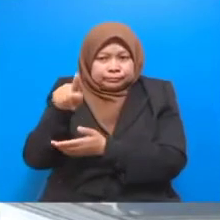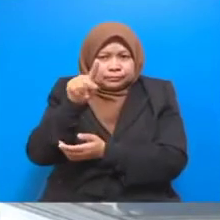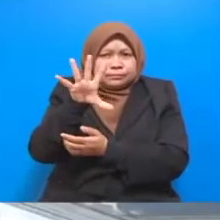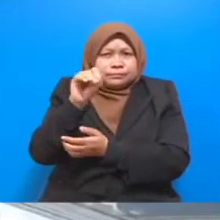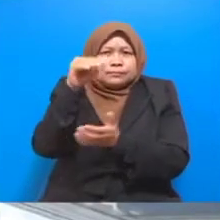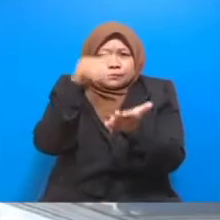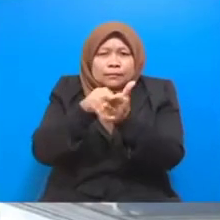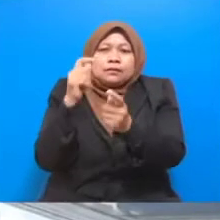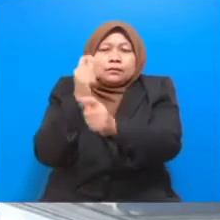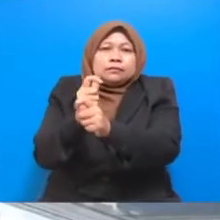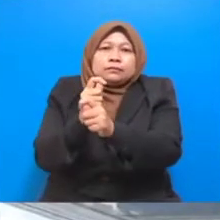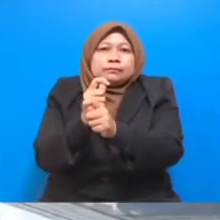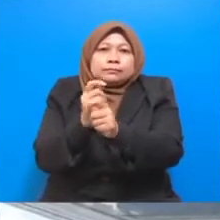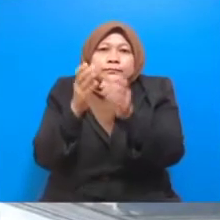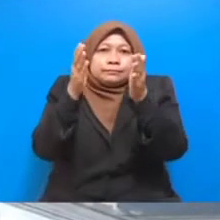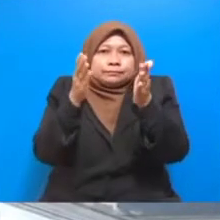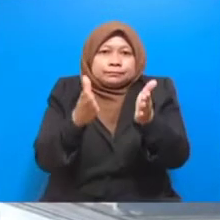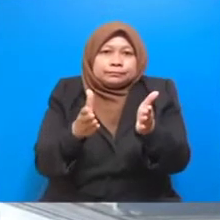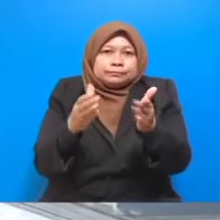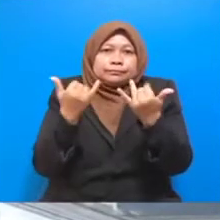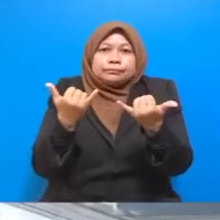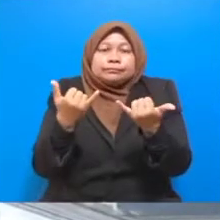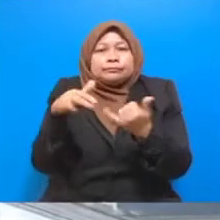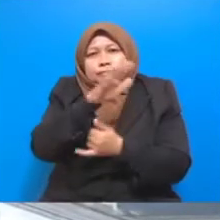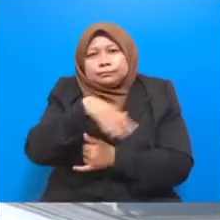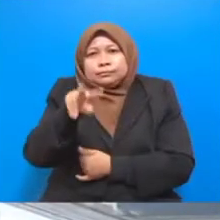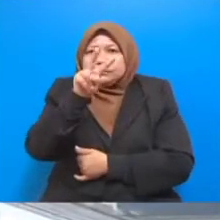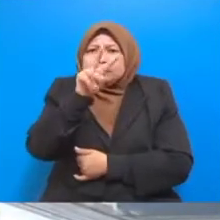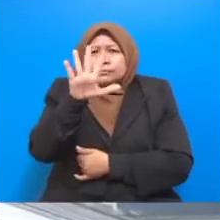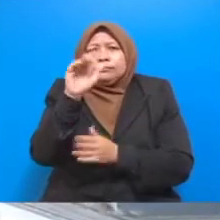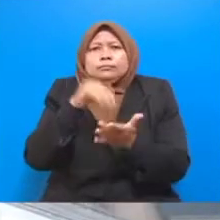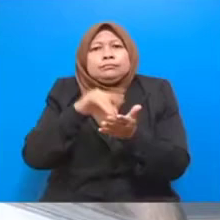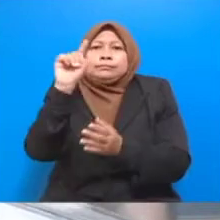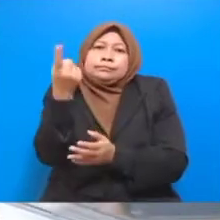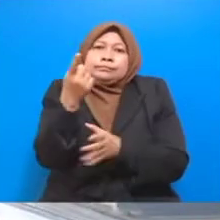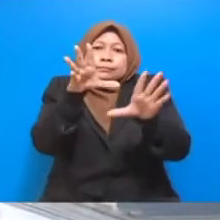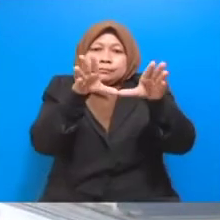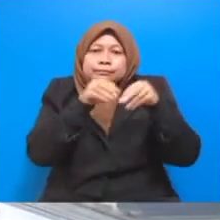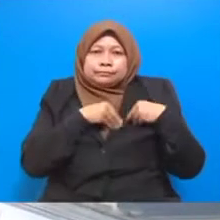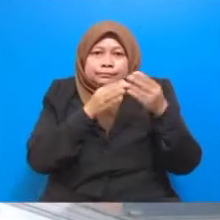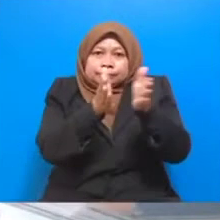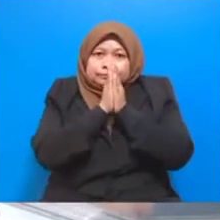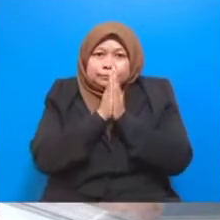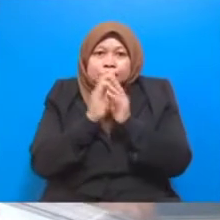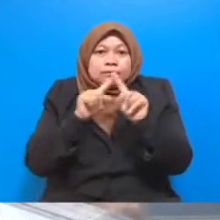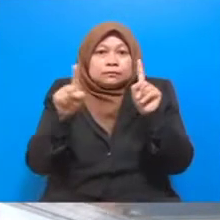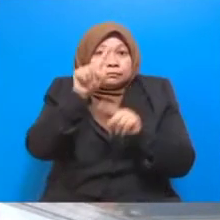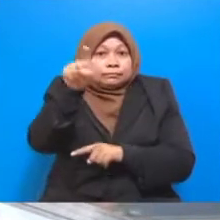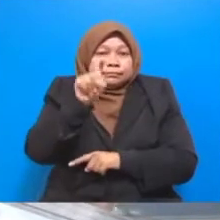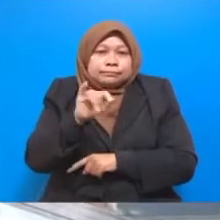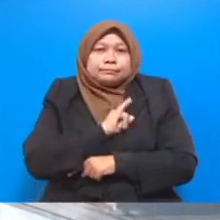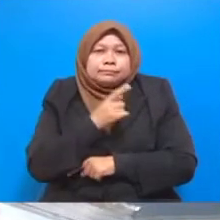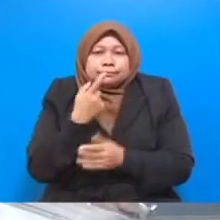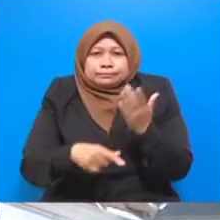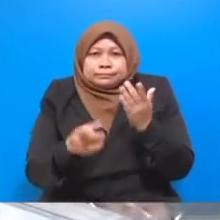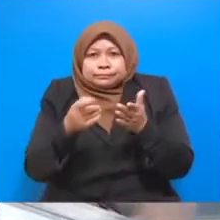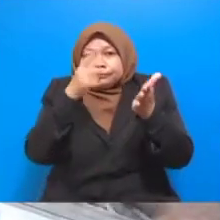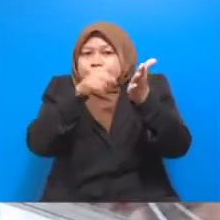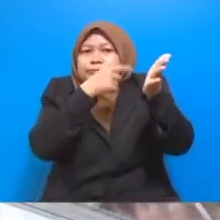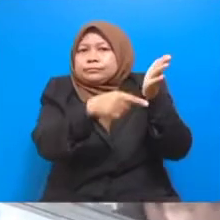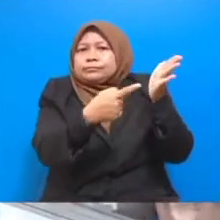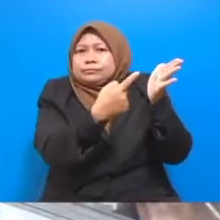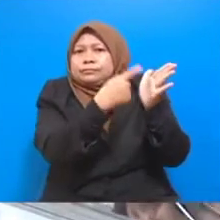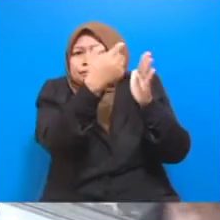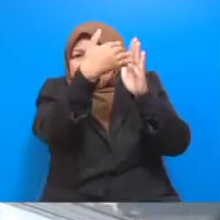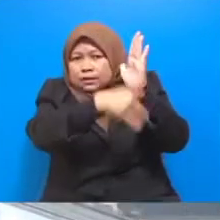ditetapkan untuk mereka-mereka ini dan staka ini hanya rp25.000 saja yang memohon cuma soalan saya apakah kriteria